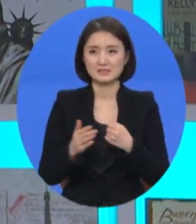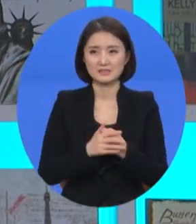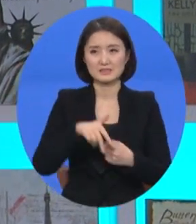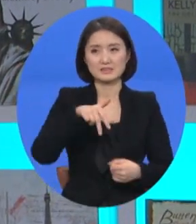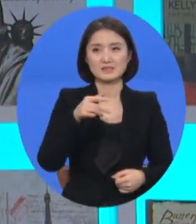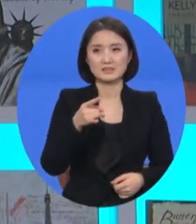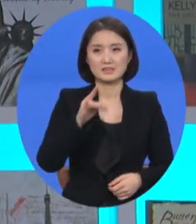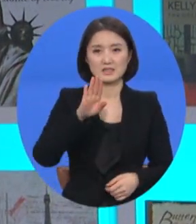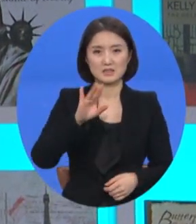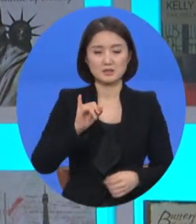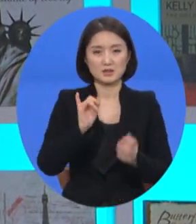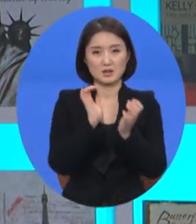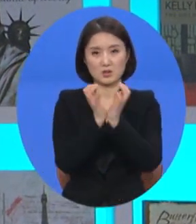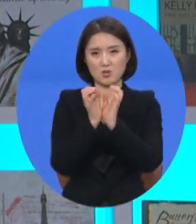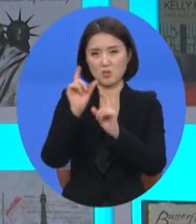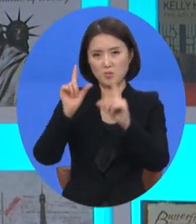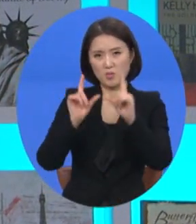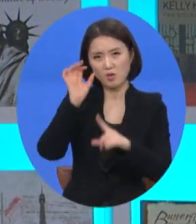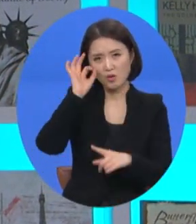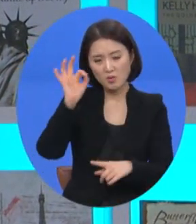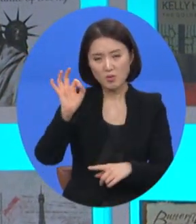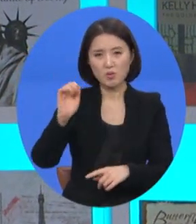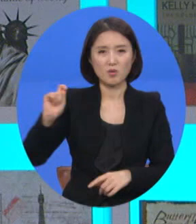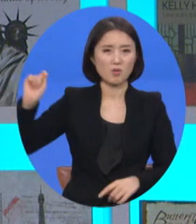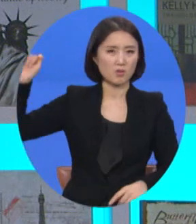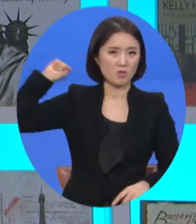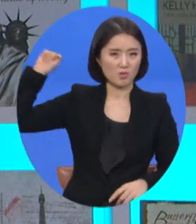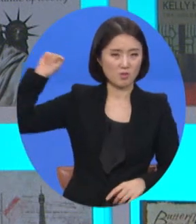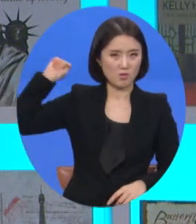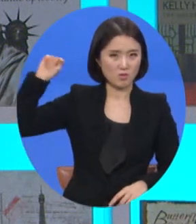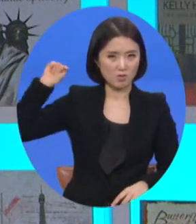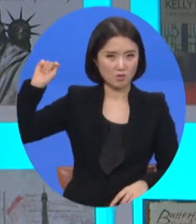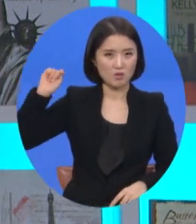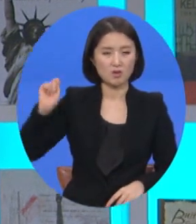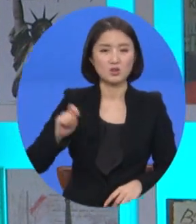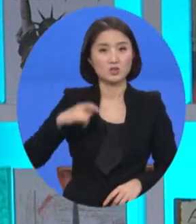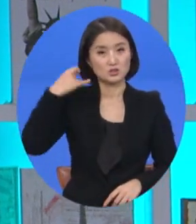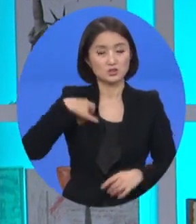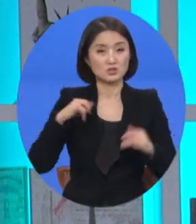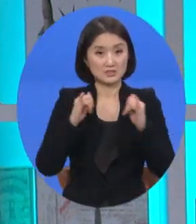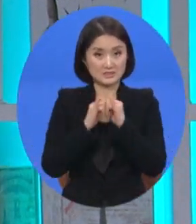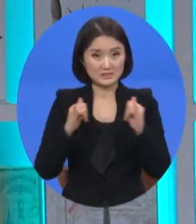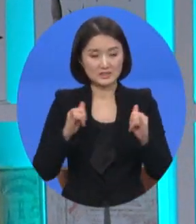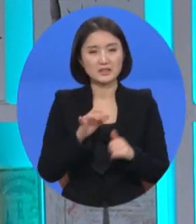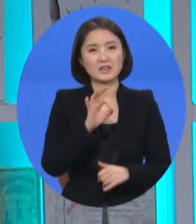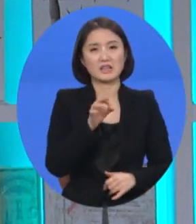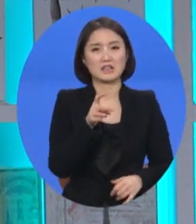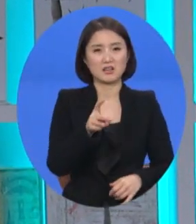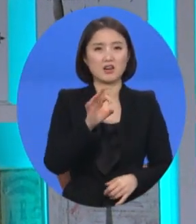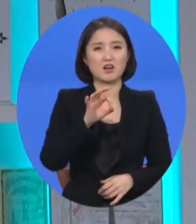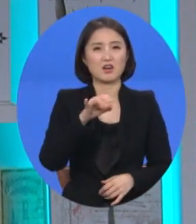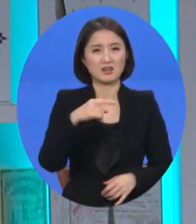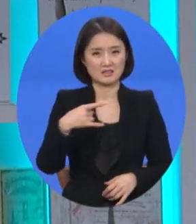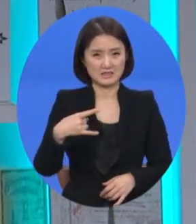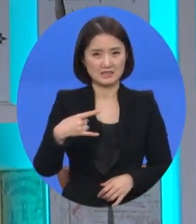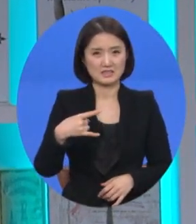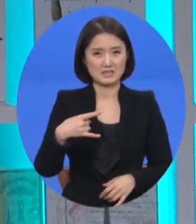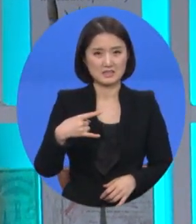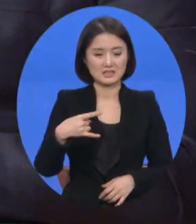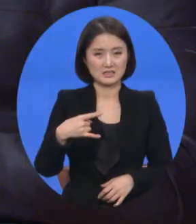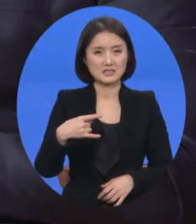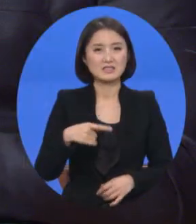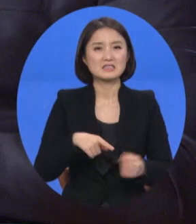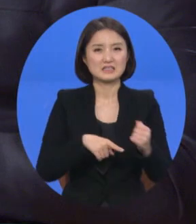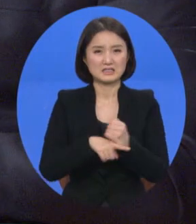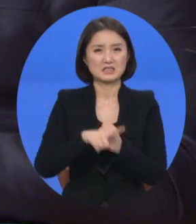모양을 본따서 효자손 을 우리는 효자손 이라 버리고 중국 사람들은 여의 화라고 그렇게 불렀으니 뜻대로